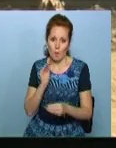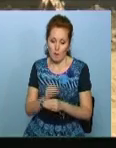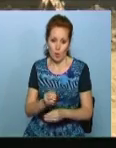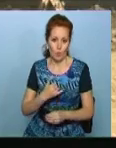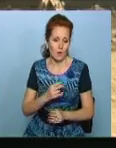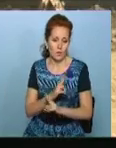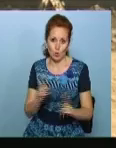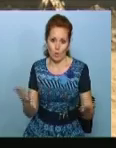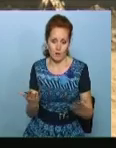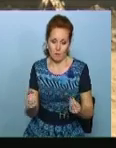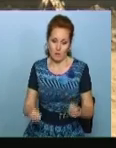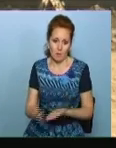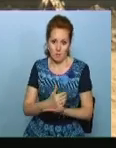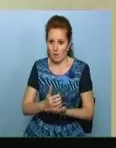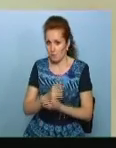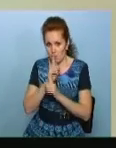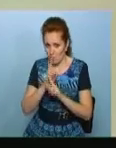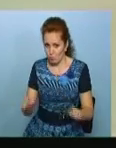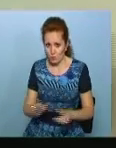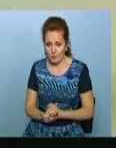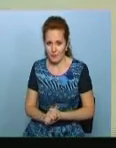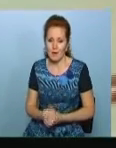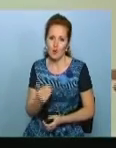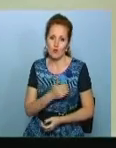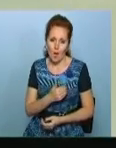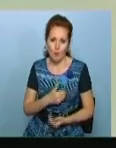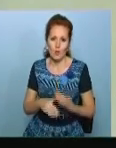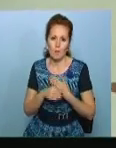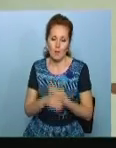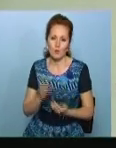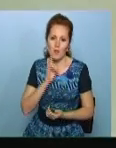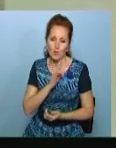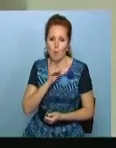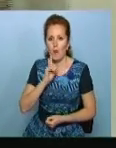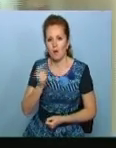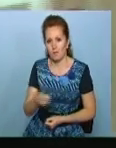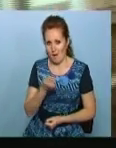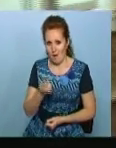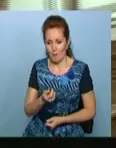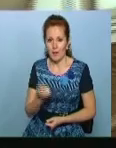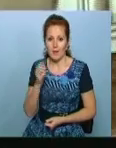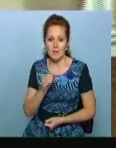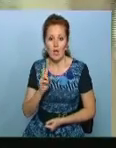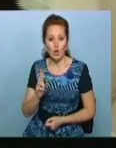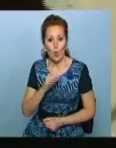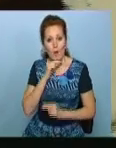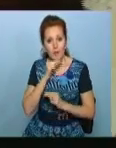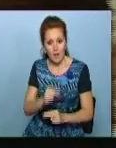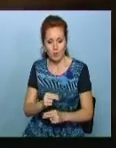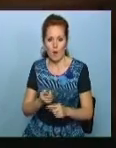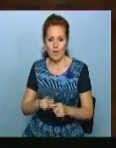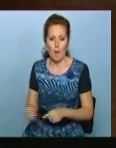никаких денег ни с кого собирать не будет, конечно. Да и желающих помочь детскому саду пока мало. Единственными, кто откликнулся, стали